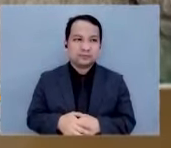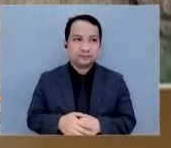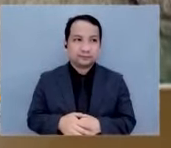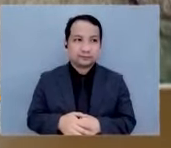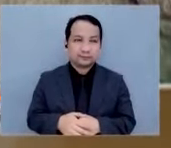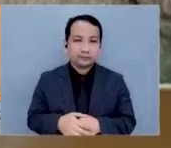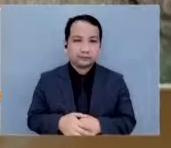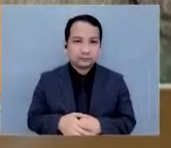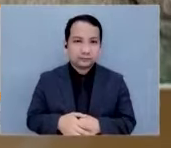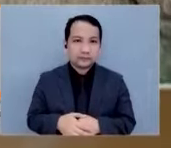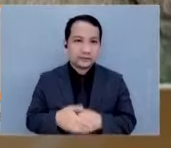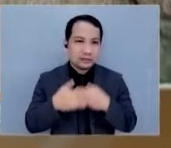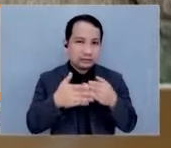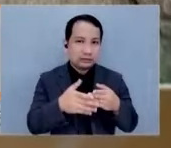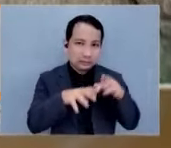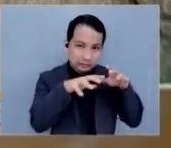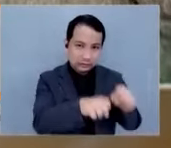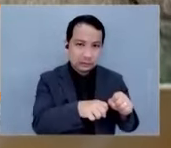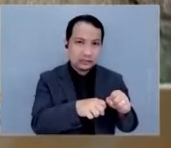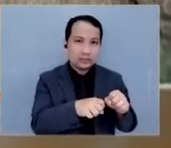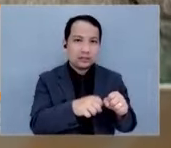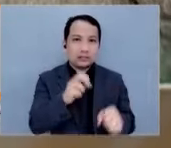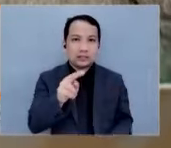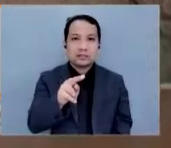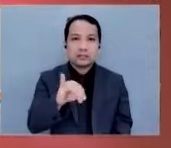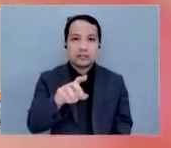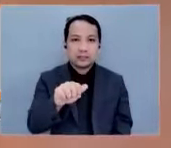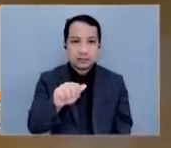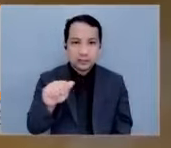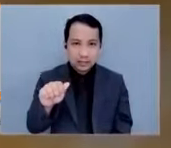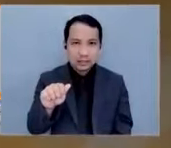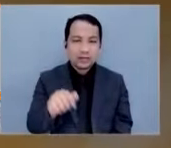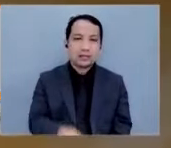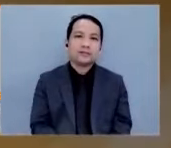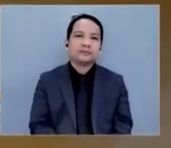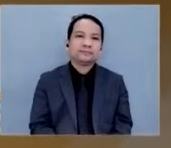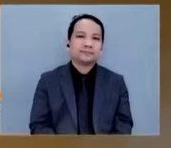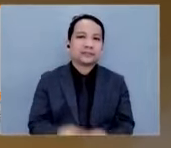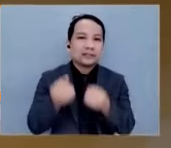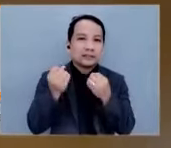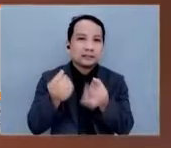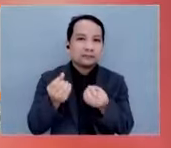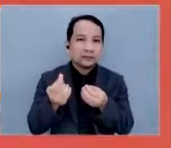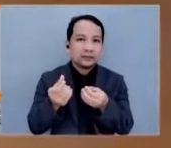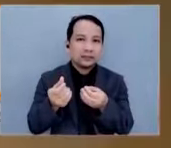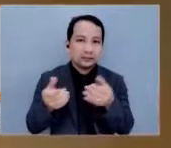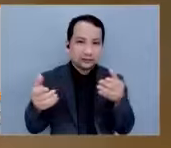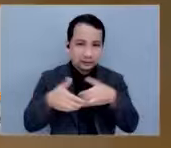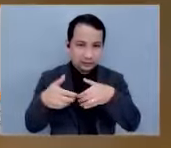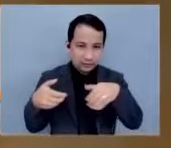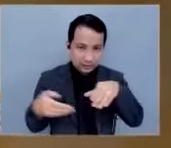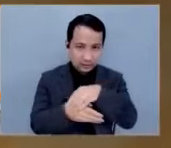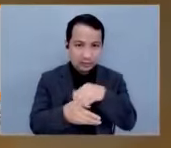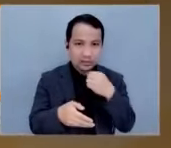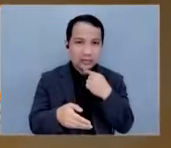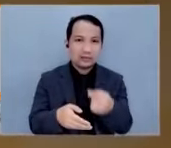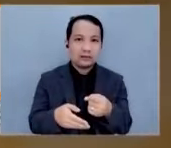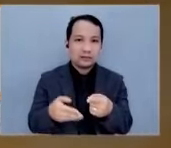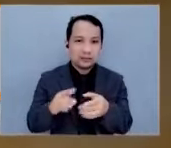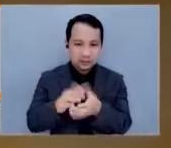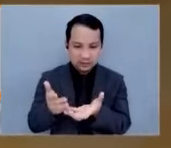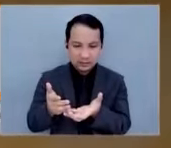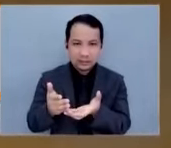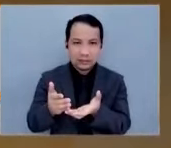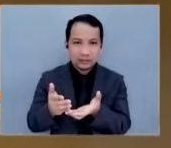Walang kawala ang mga daga sa Ninoy Aquino International Airport. Marami ang nakulong sa mousetrap at meron ding dumikit sa glue